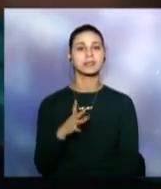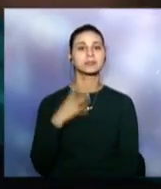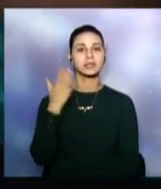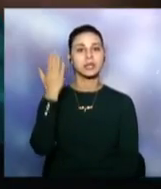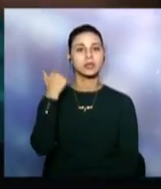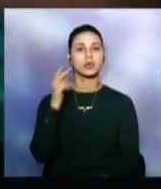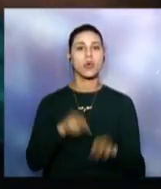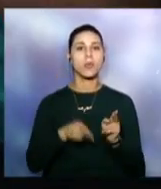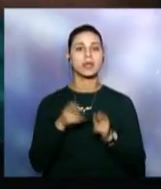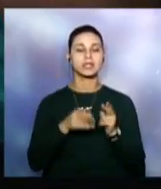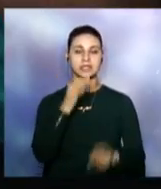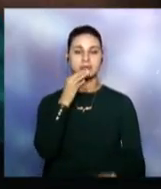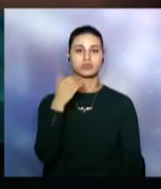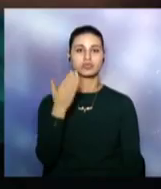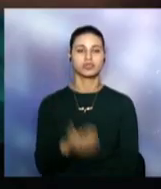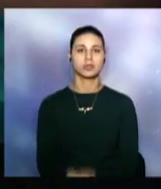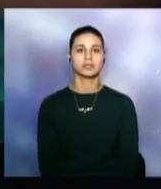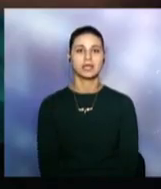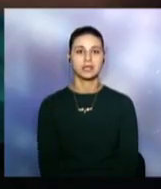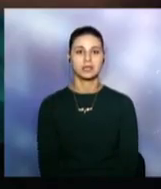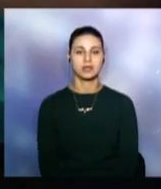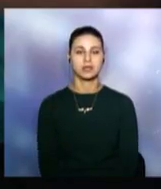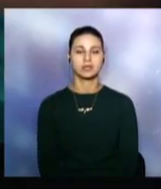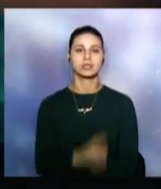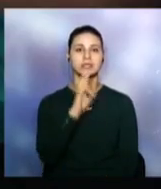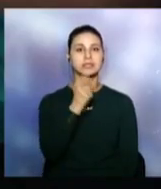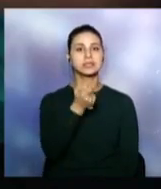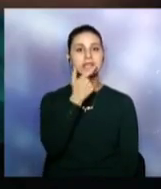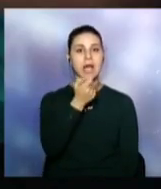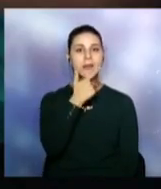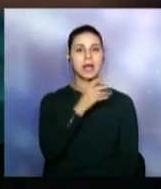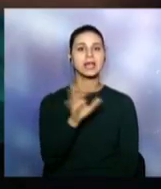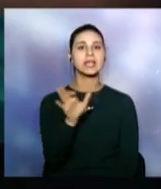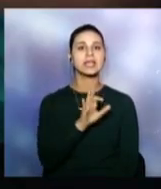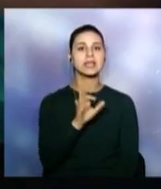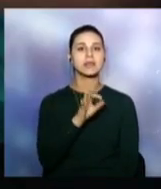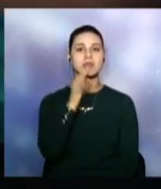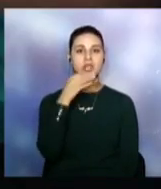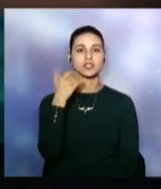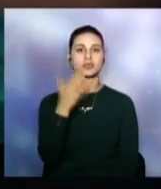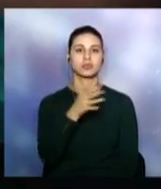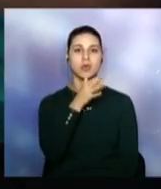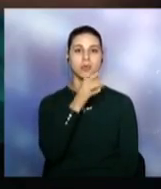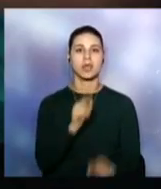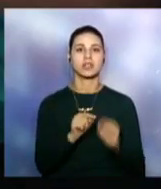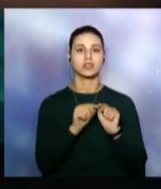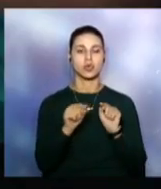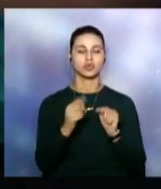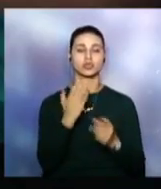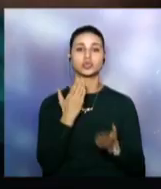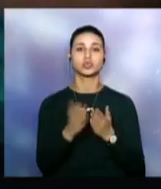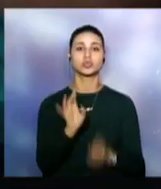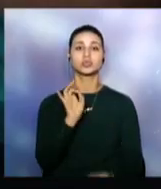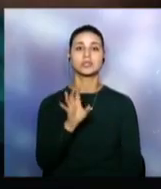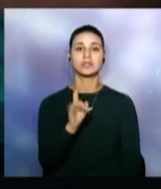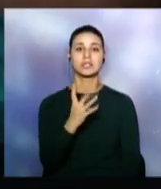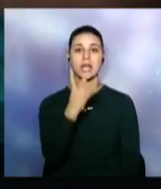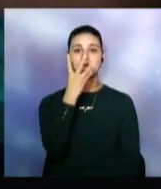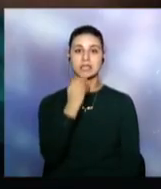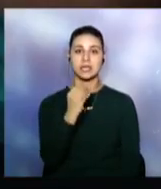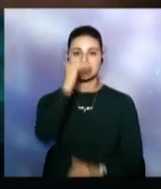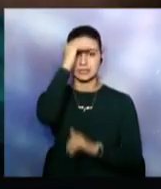ჩატარებული ოპერაციების შემდეგ, ჰორმონო და ქიმიოთერაპიის შემდგომ პერიოდში. თუ ტკივილი დღის